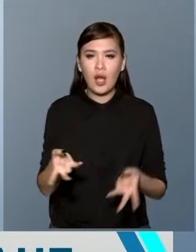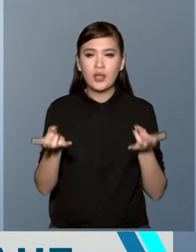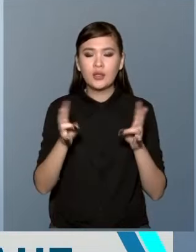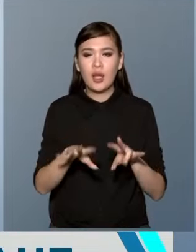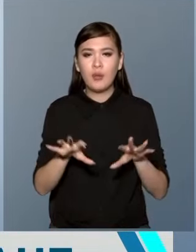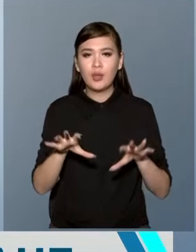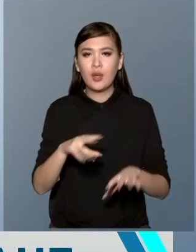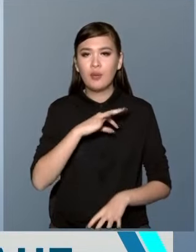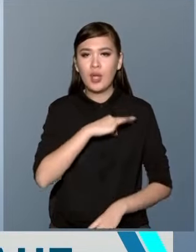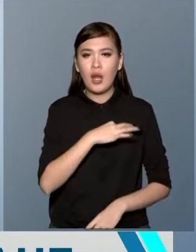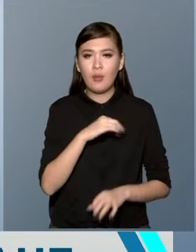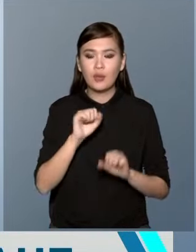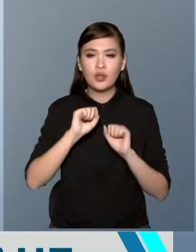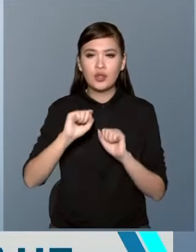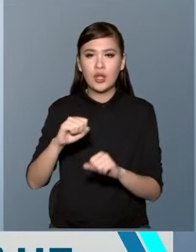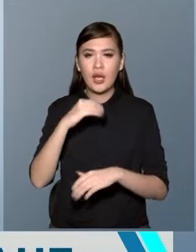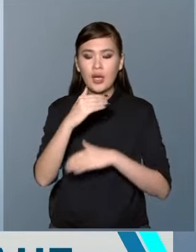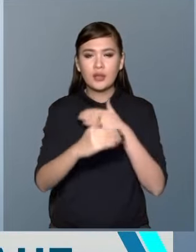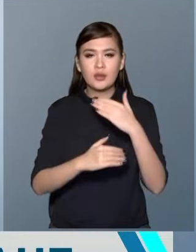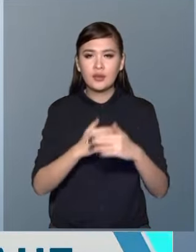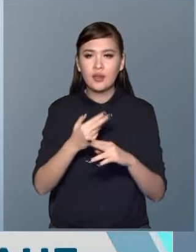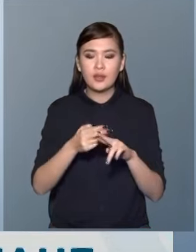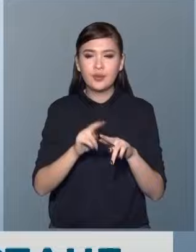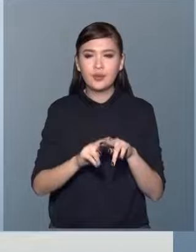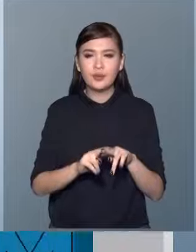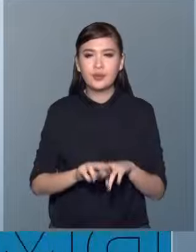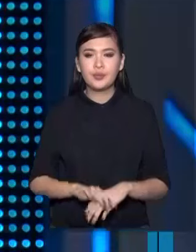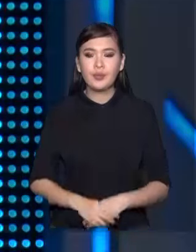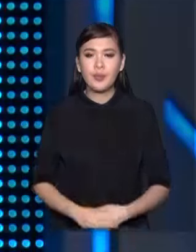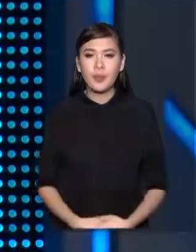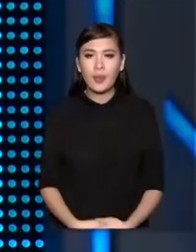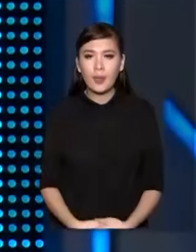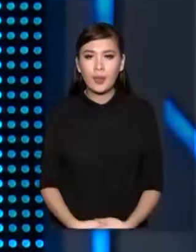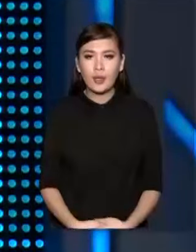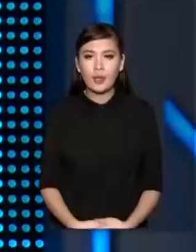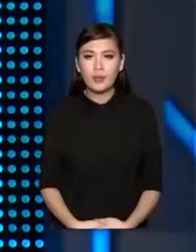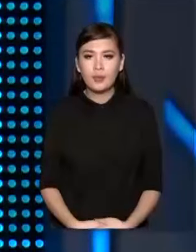председателем агентства по защите и развитию конкуренции.